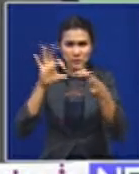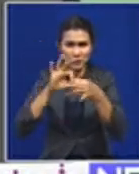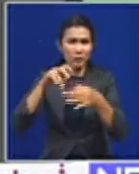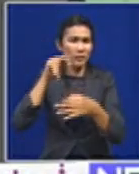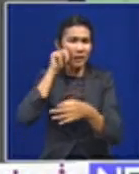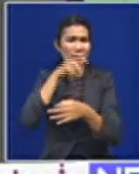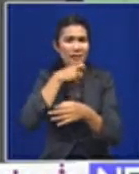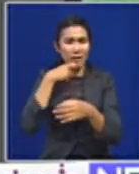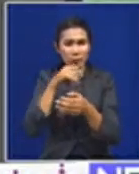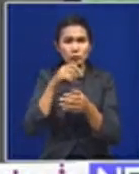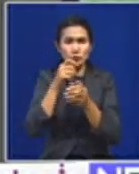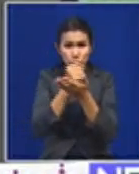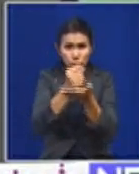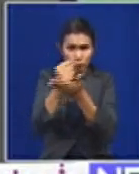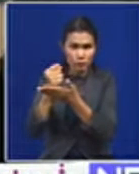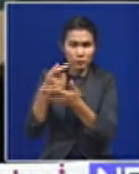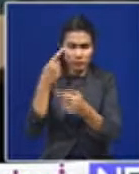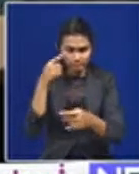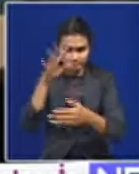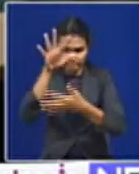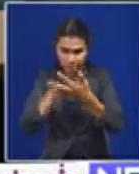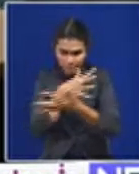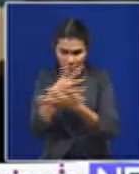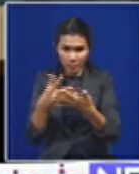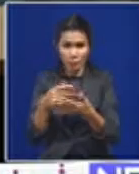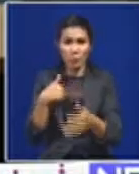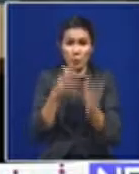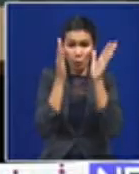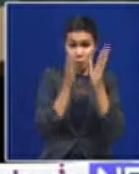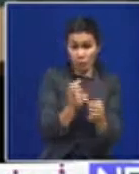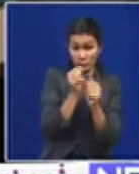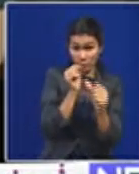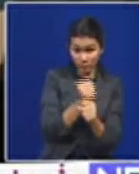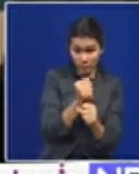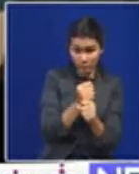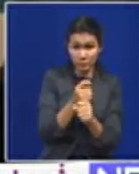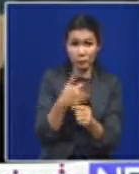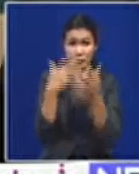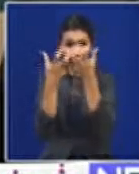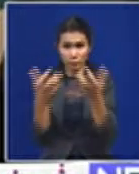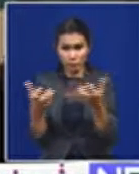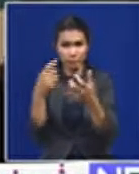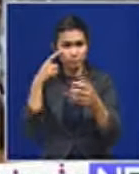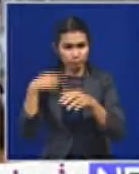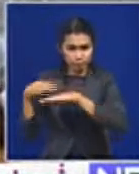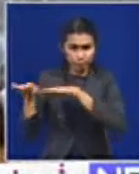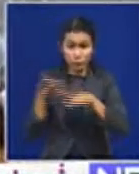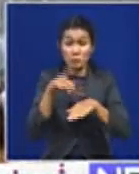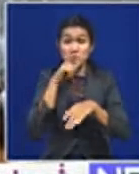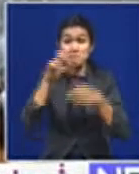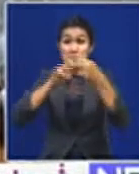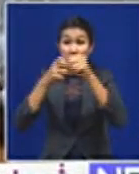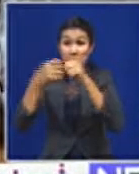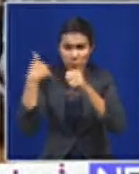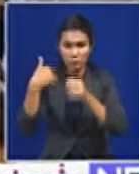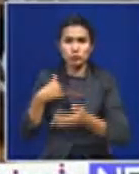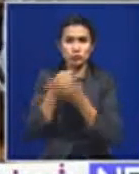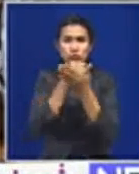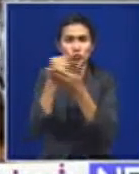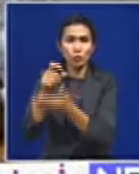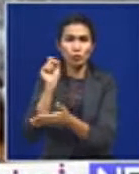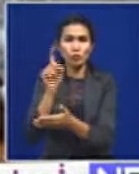ให้จัดทำแผนปฏิบัติการเตรียมเจ้าหน้าที่เครื่องมืออุปกรณ์พร้อมที่จะให้การช่วยเหลือประชาชนได้อย่างทันท่วง